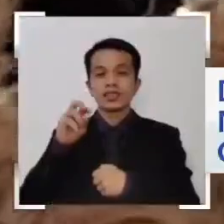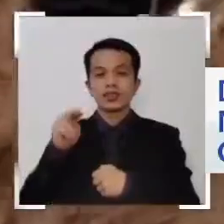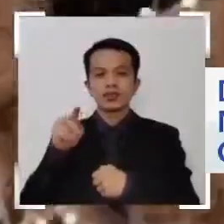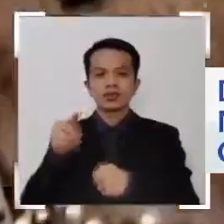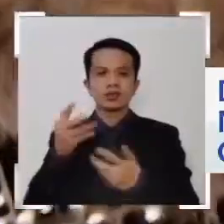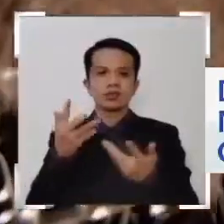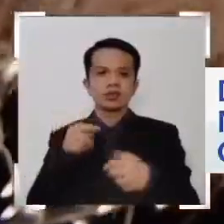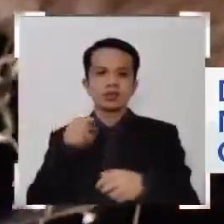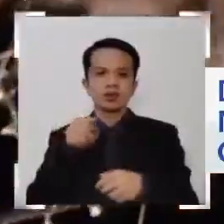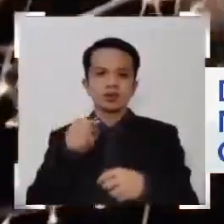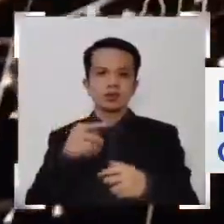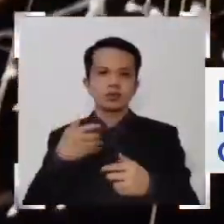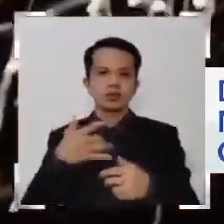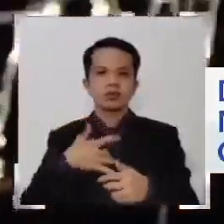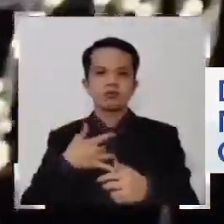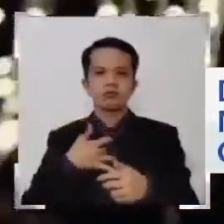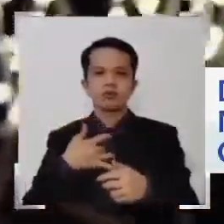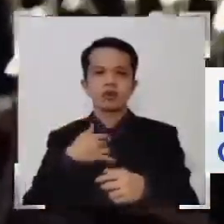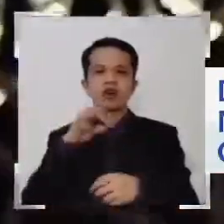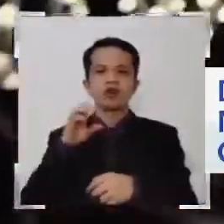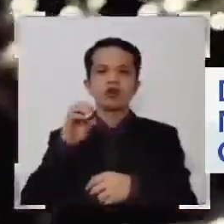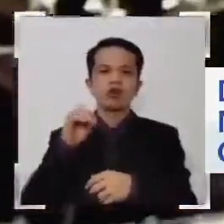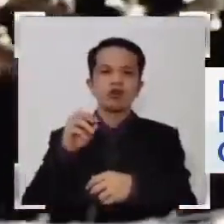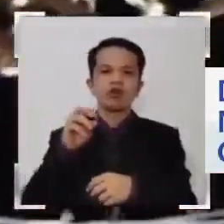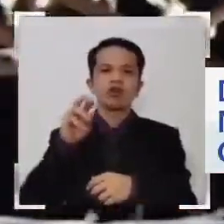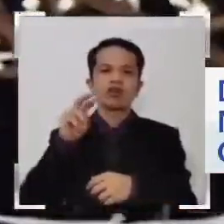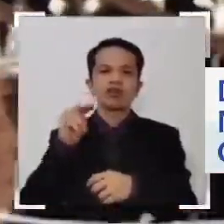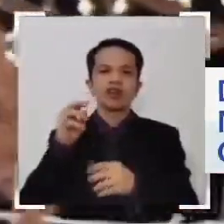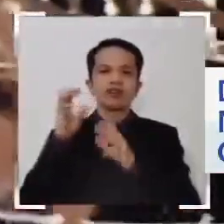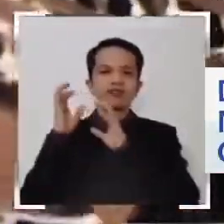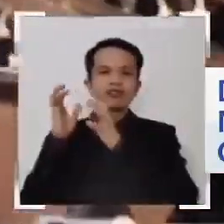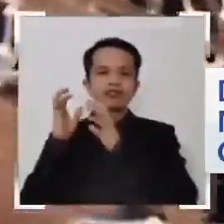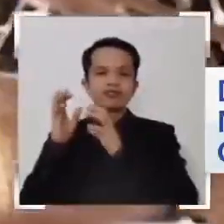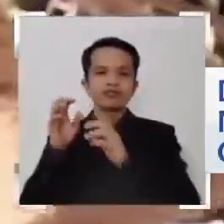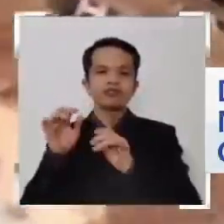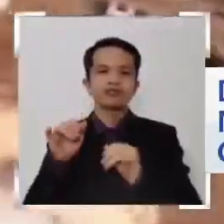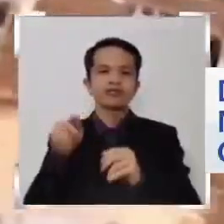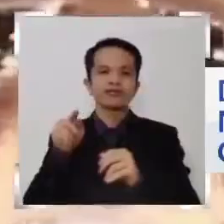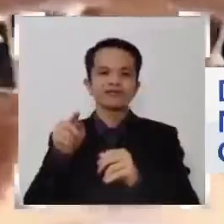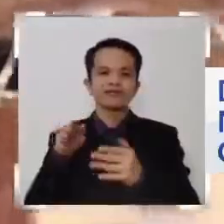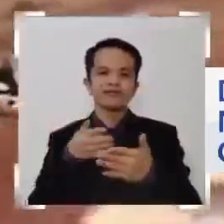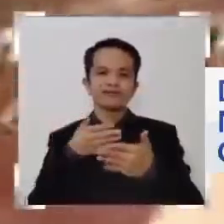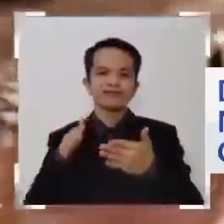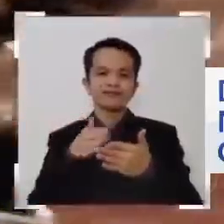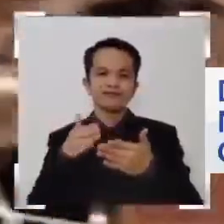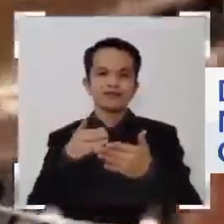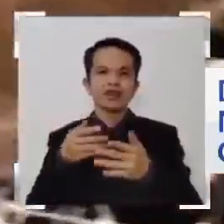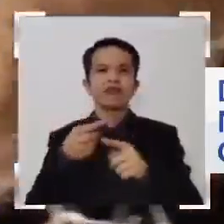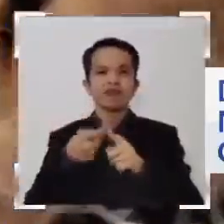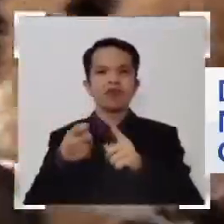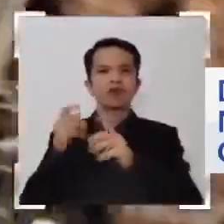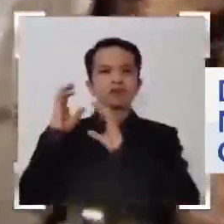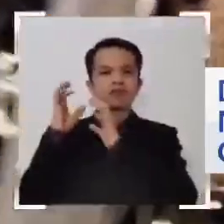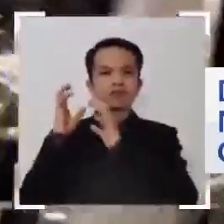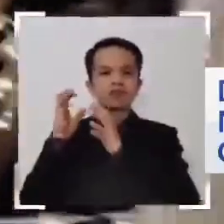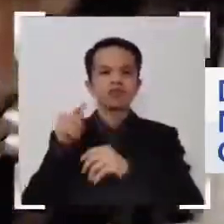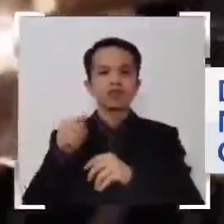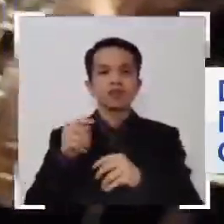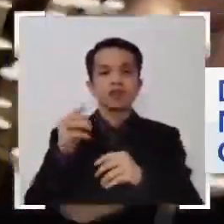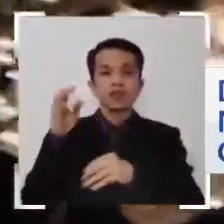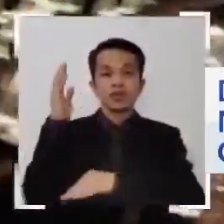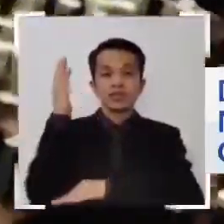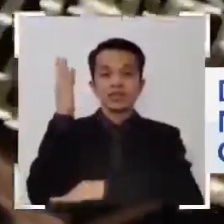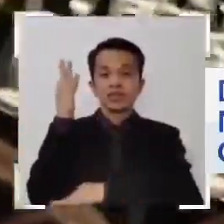Coconut Nut is a Giant Nut. Ang mga palamuting pampasko nila gawa sa nyog. Ang Christmas tree, binuo gamit ang